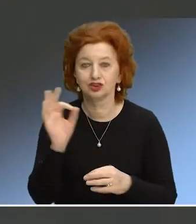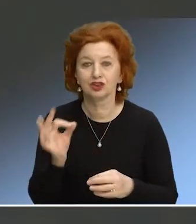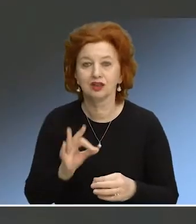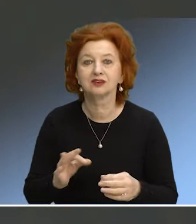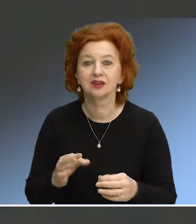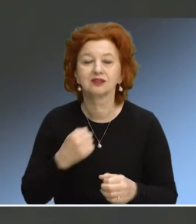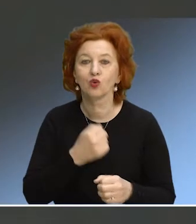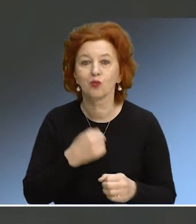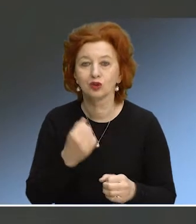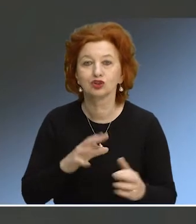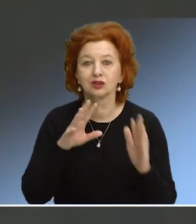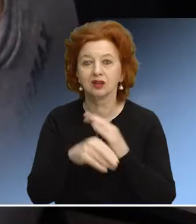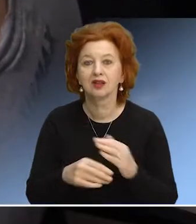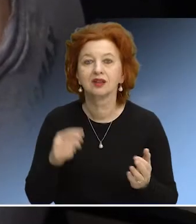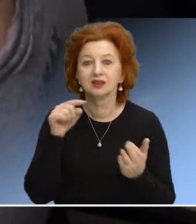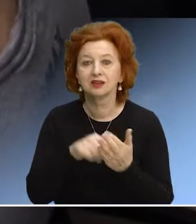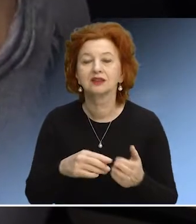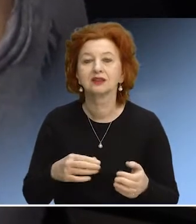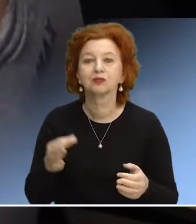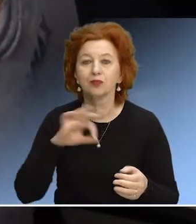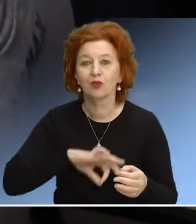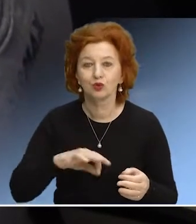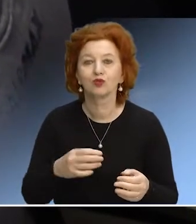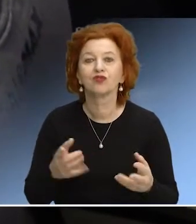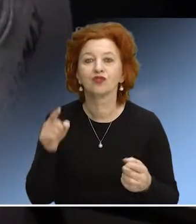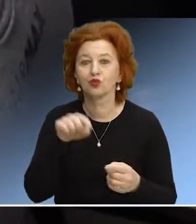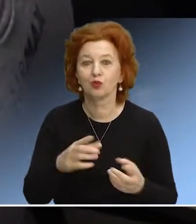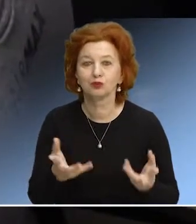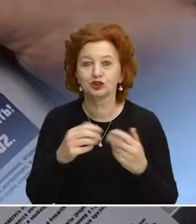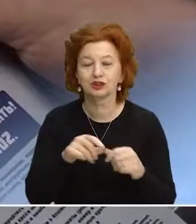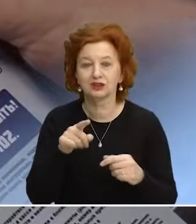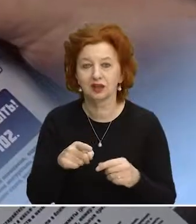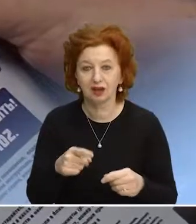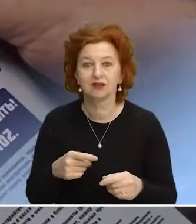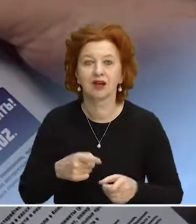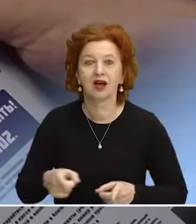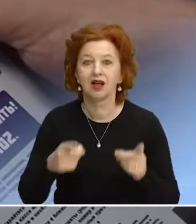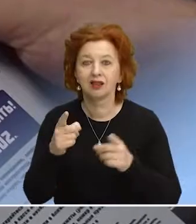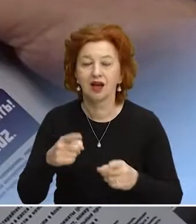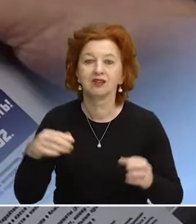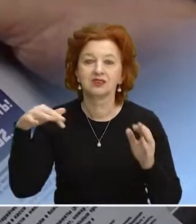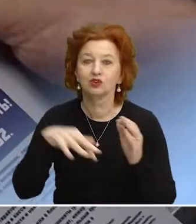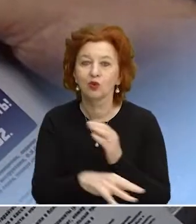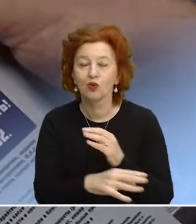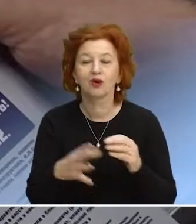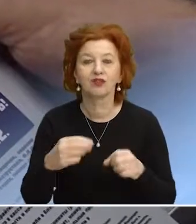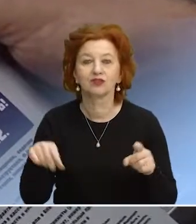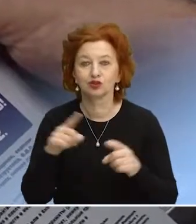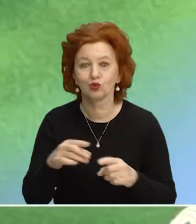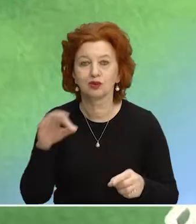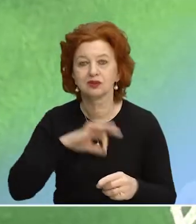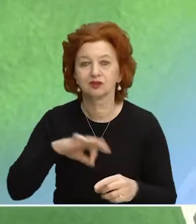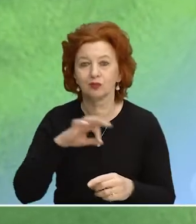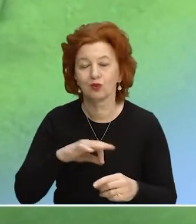всего злоумышленники покупают поддельные деньги в интернете, в том числе с помощью профильных каналов, которые в мессенджерах